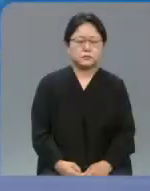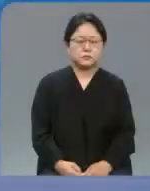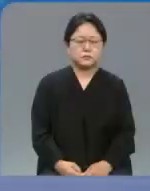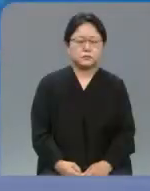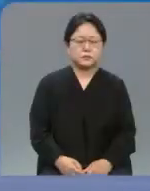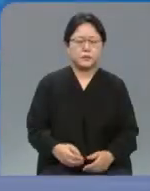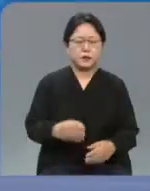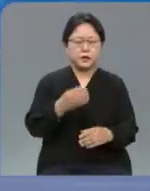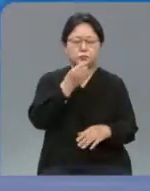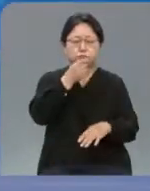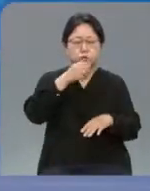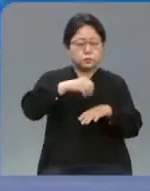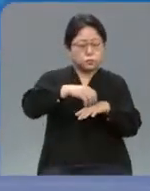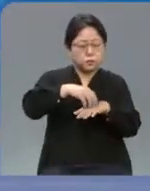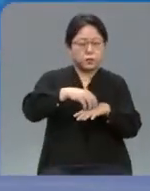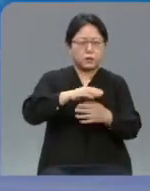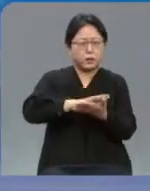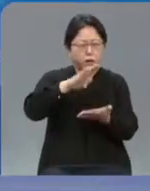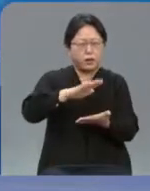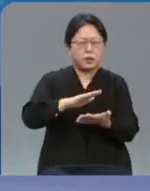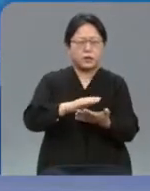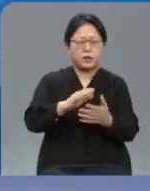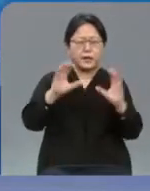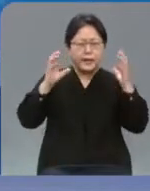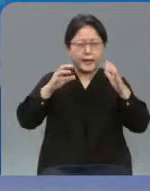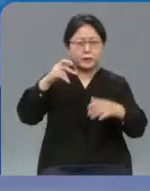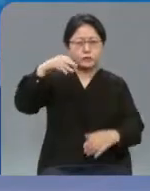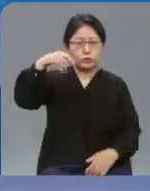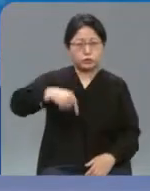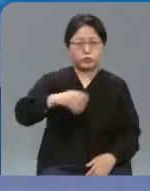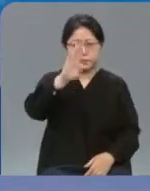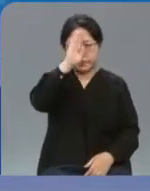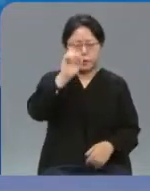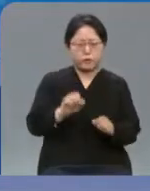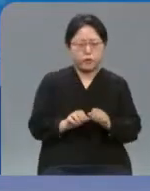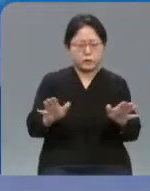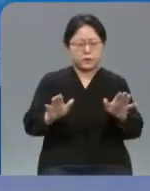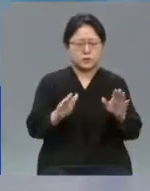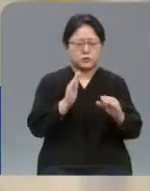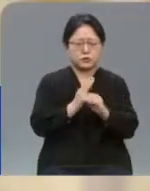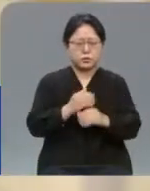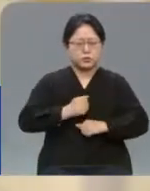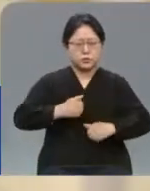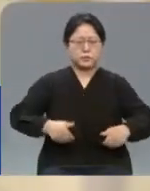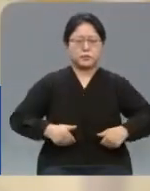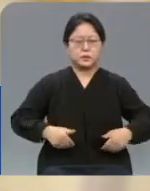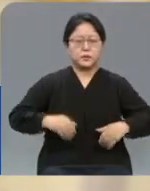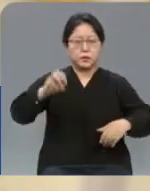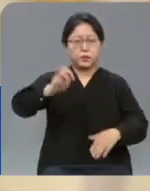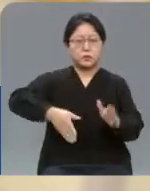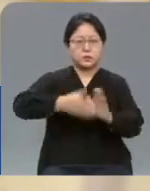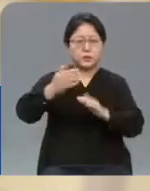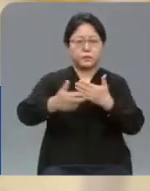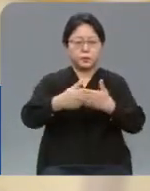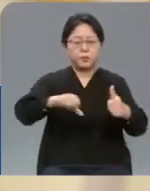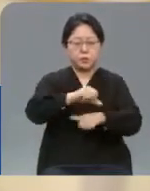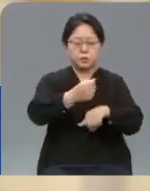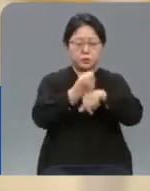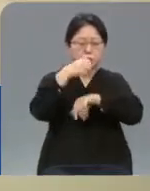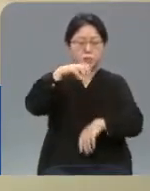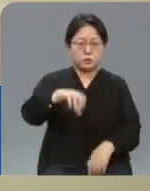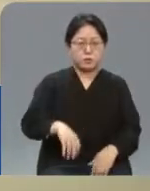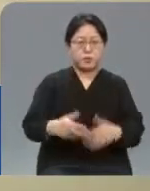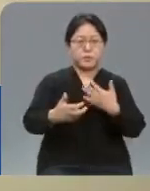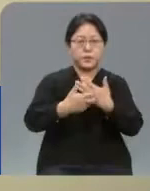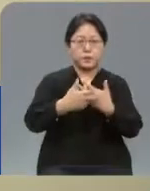수포가 생기고 고열을 동반하는 영유아 수족구병 이 유행하고 있어 주의가 요구됩니다 광주시 보건환경연구원 은